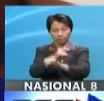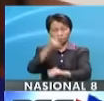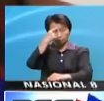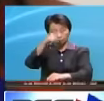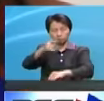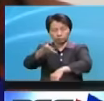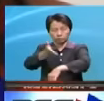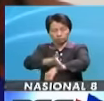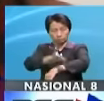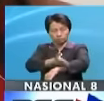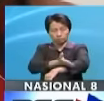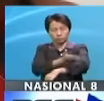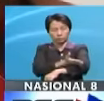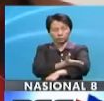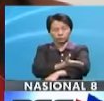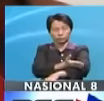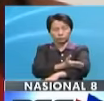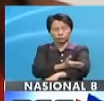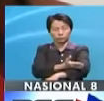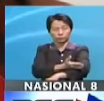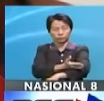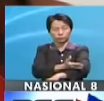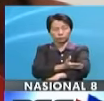improve gradually